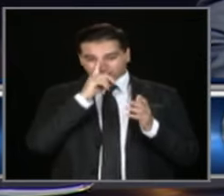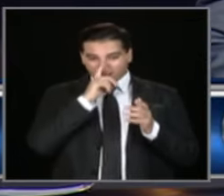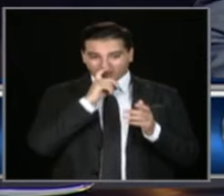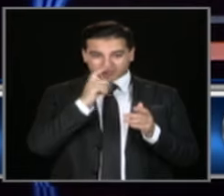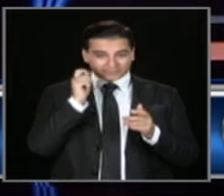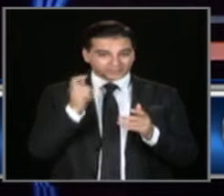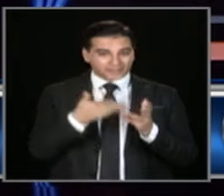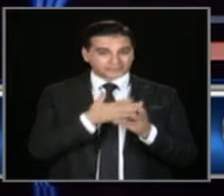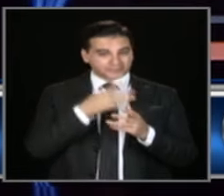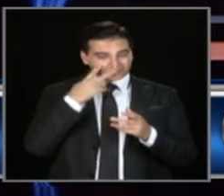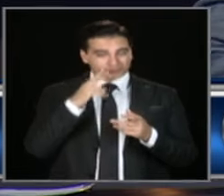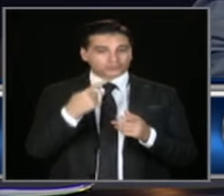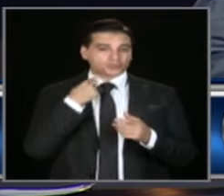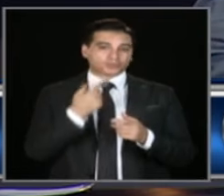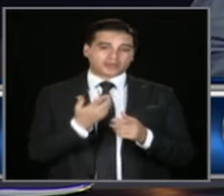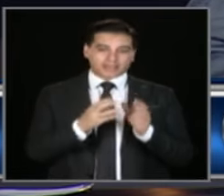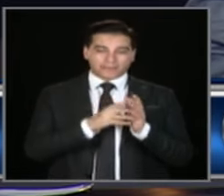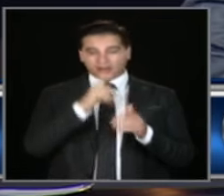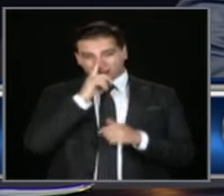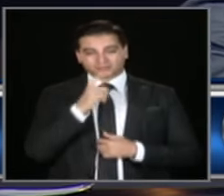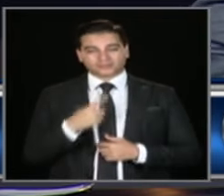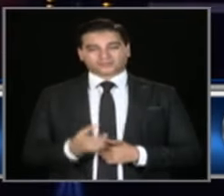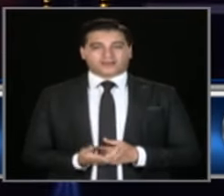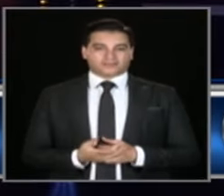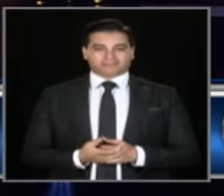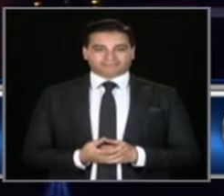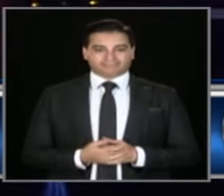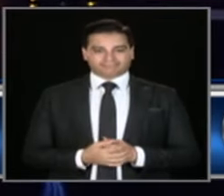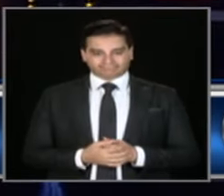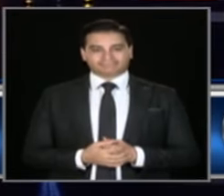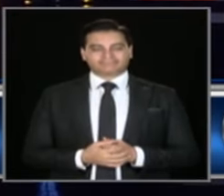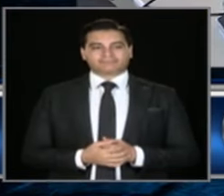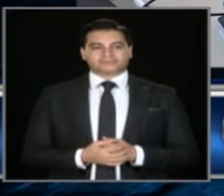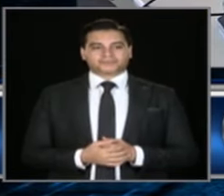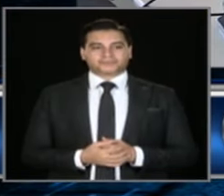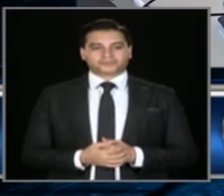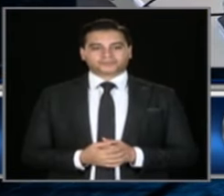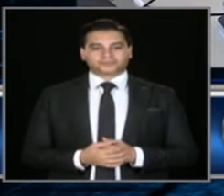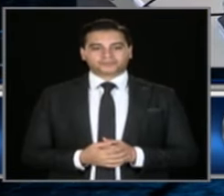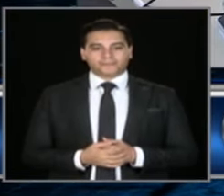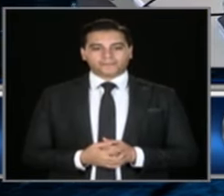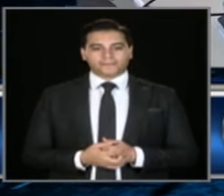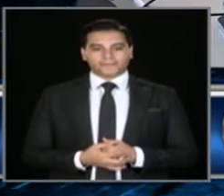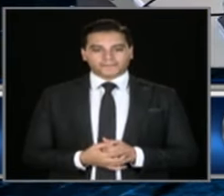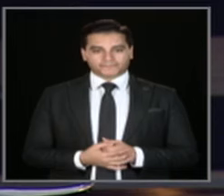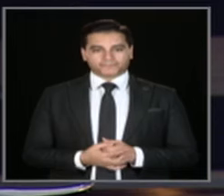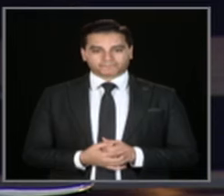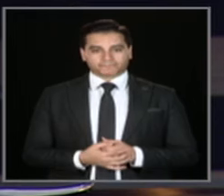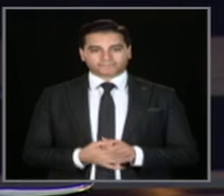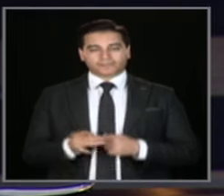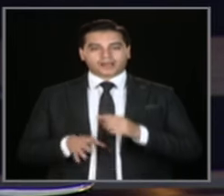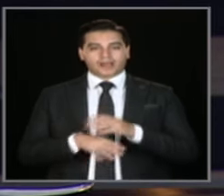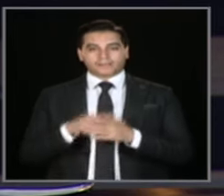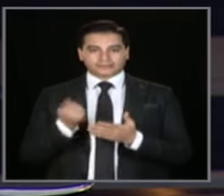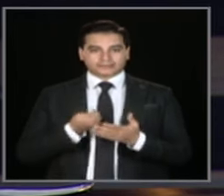ليه؟ هي فعلا جامعة الأزهر. عادي عادي، معلش. حدث